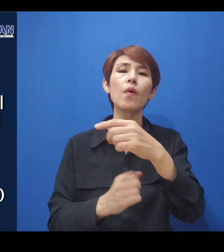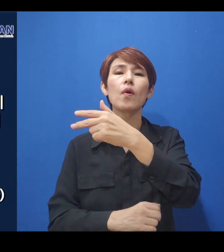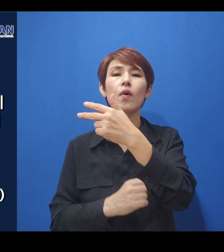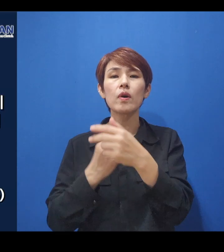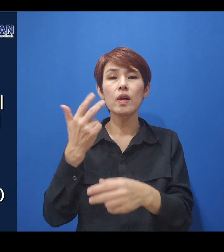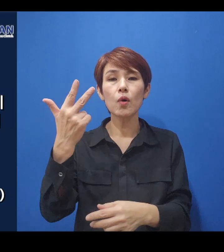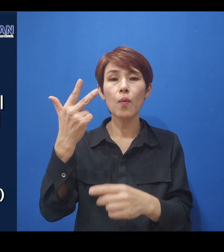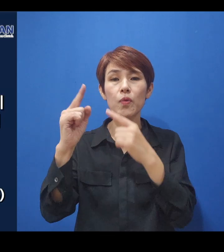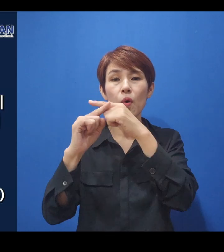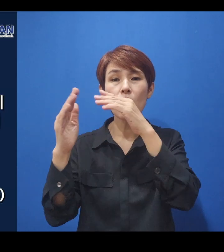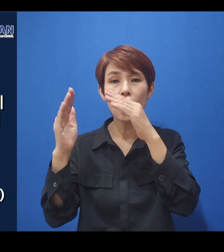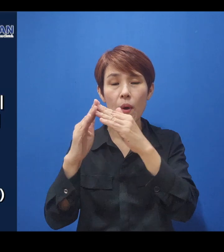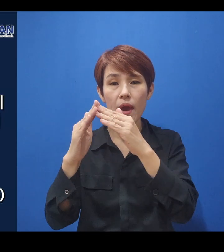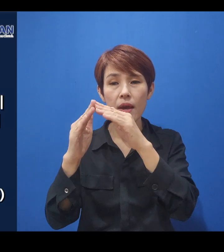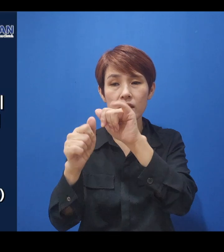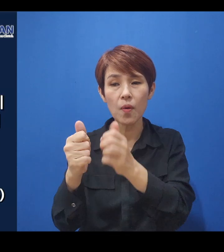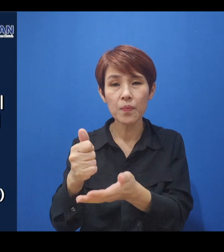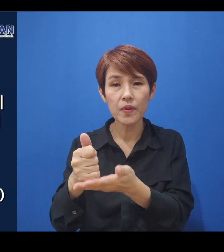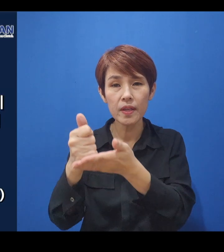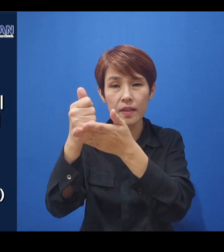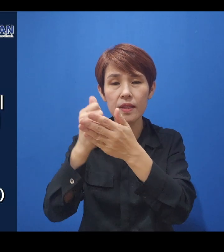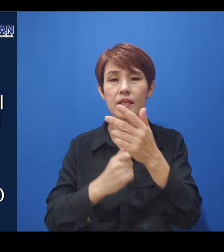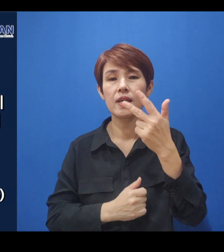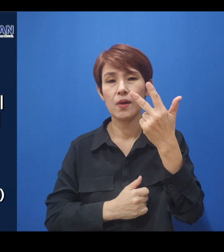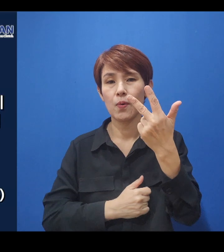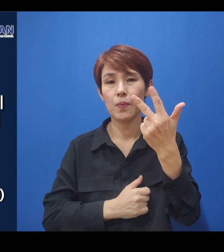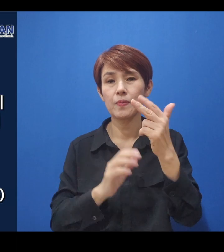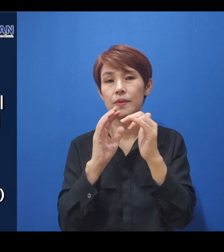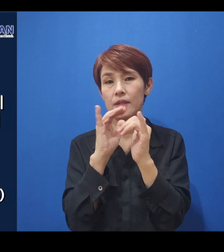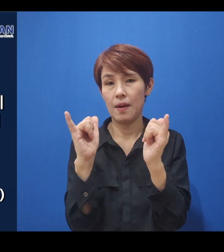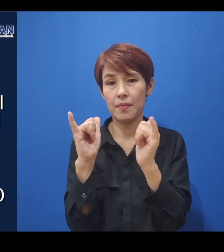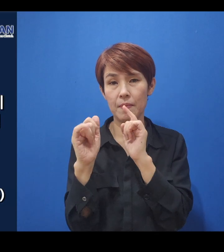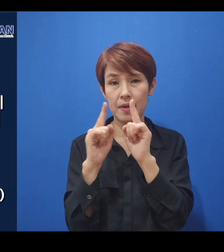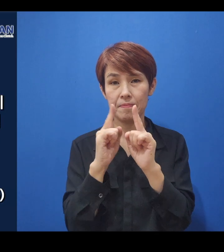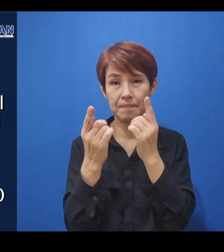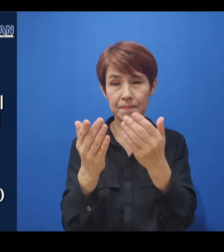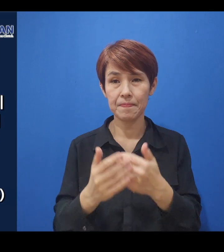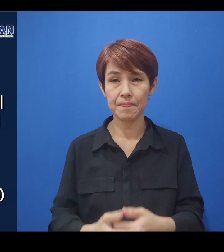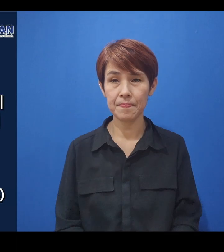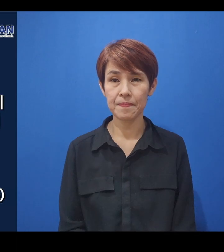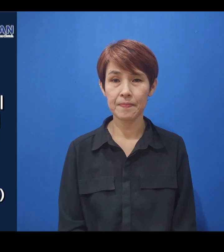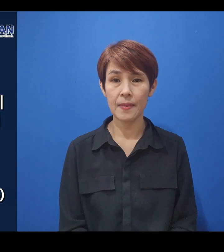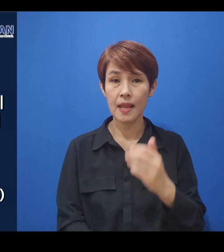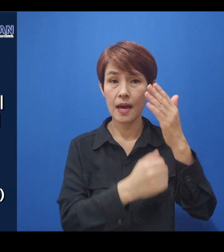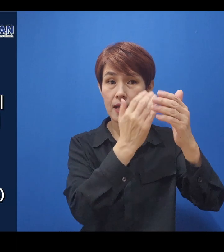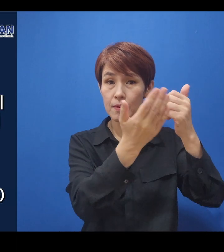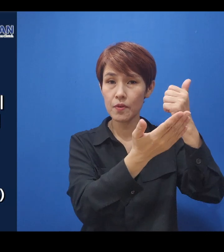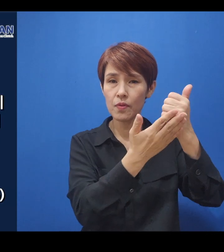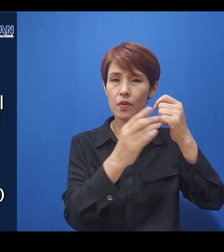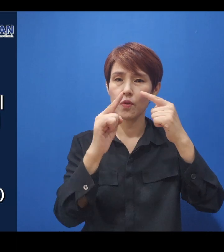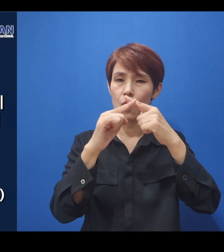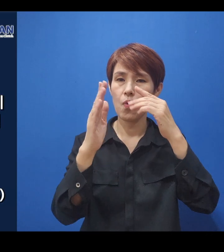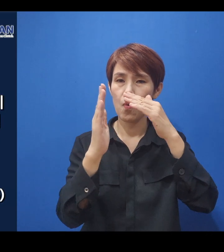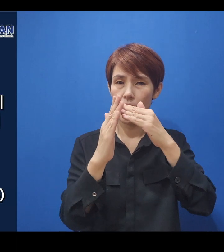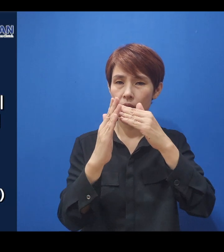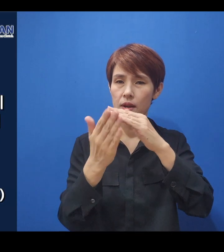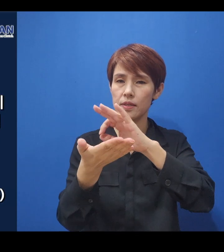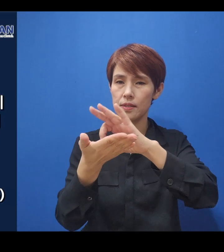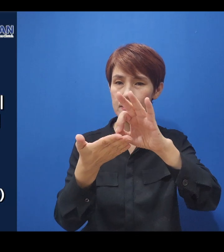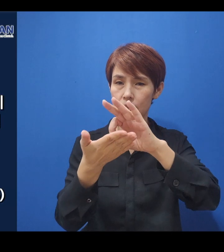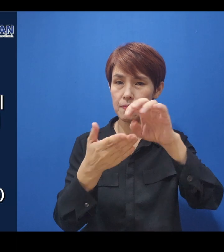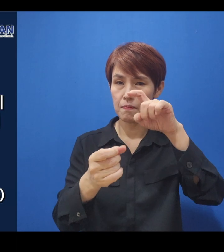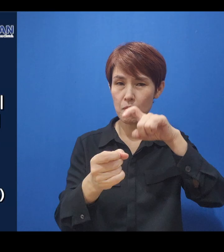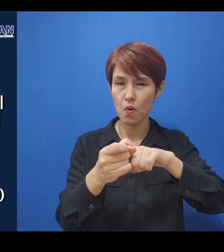주의 종 7 사자라 설명합니다. 하나님은 교회를 쓰시기 위해서